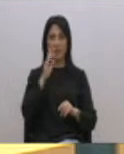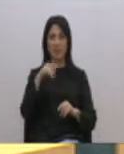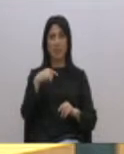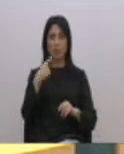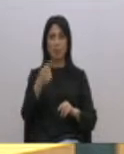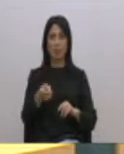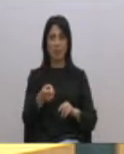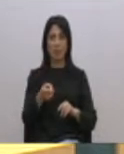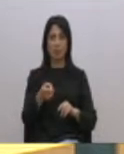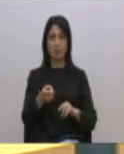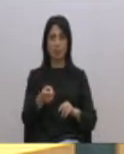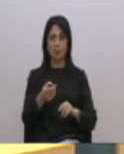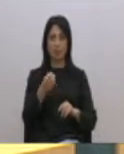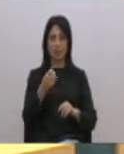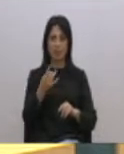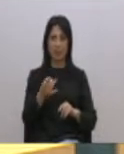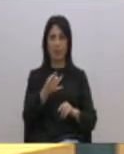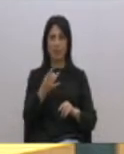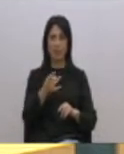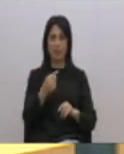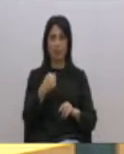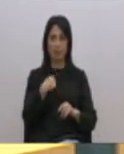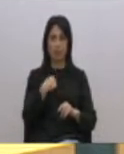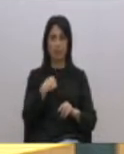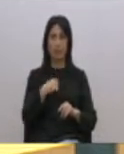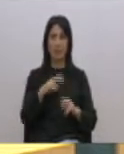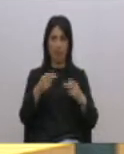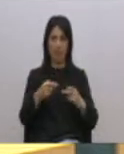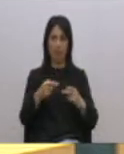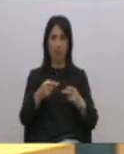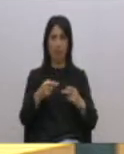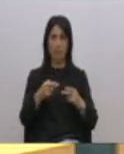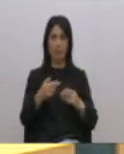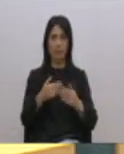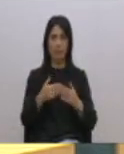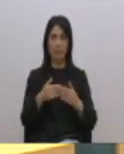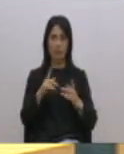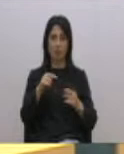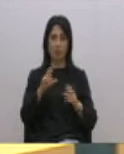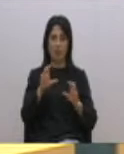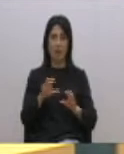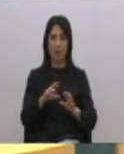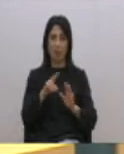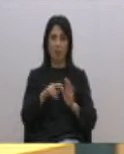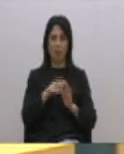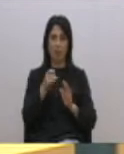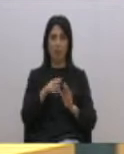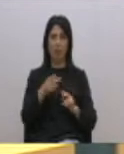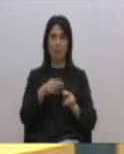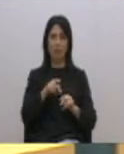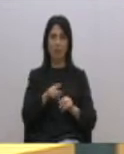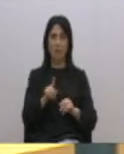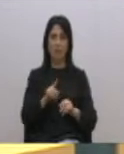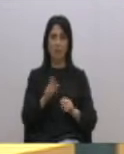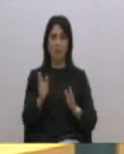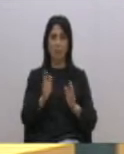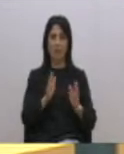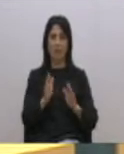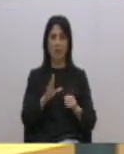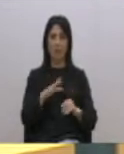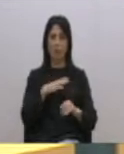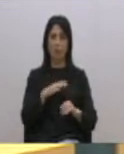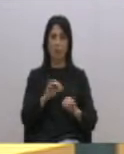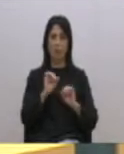საომბავლოდაც კიდევ ერთხელ ჩვენ გადავხედეთ, ასე ვთქვათ, შესაბამის კანონქვემდებარე აქტებს იმისათვის, რათა მაქსიმალურად